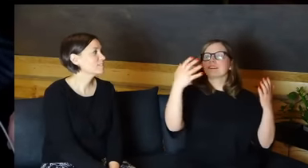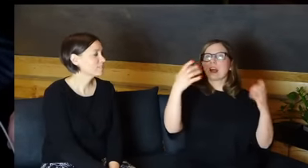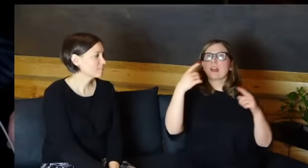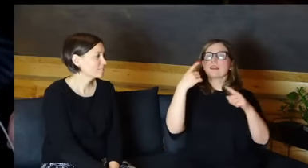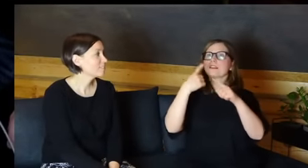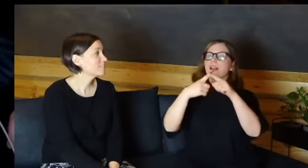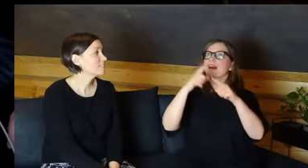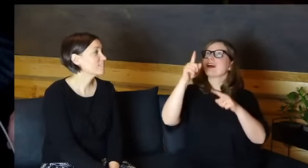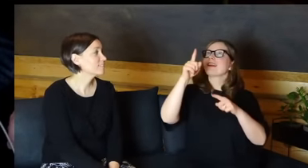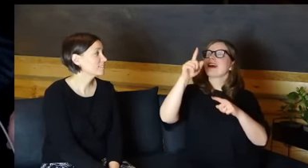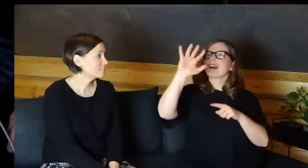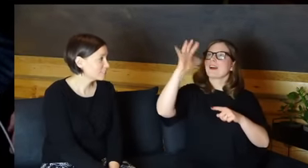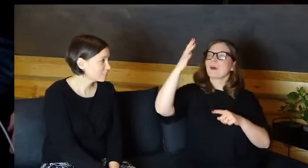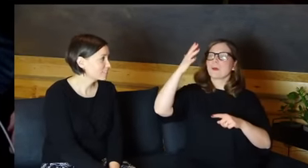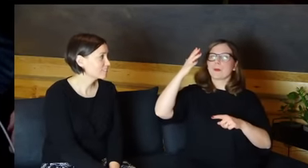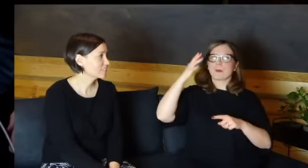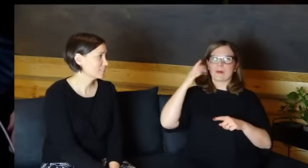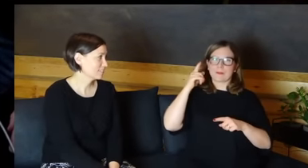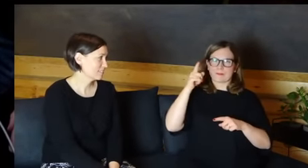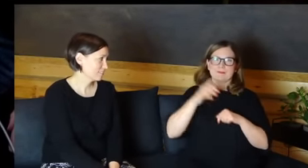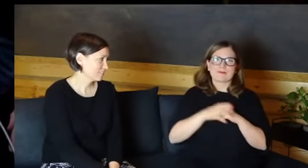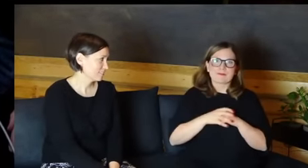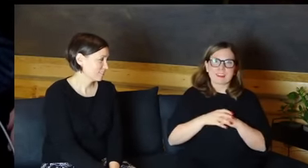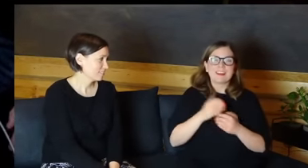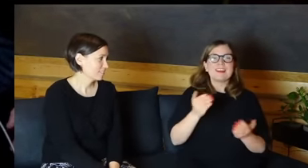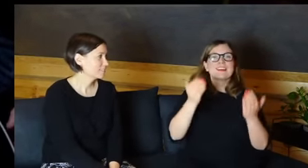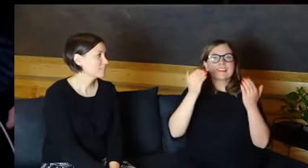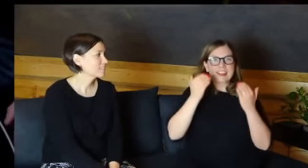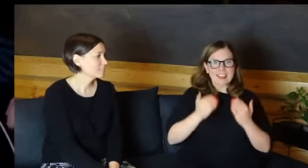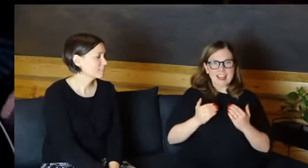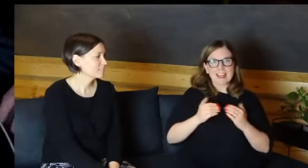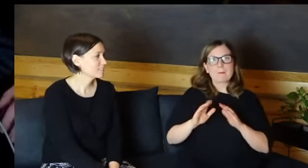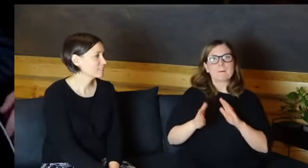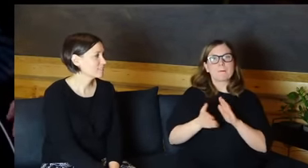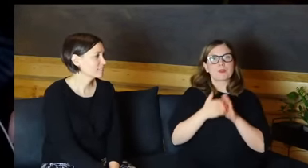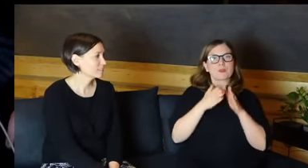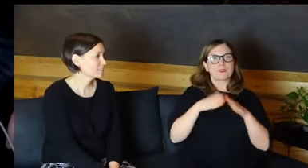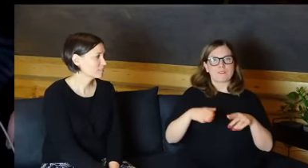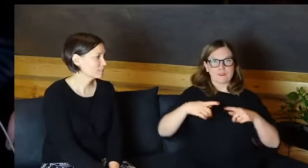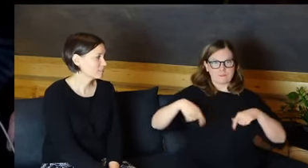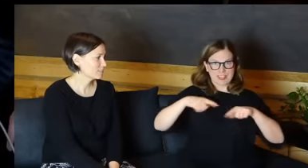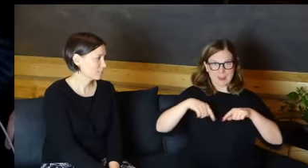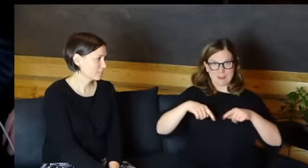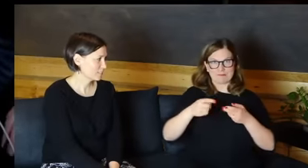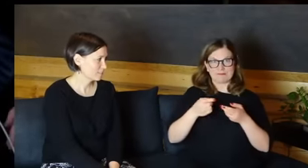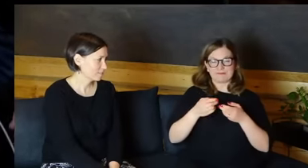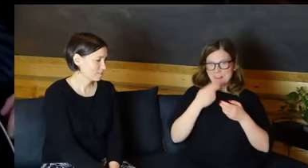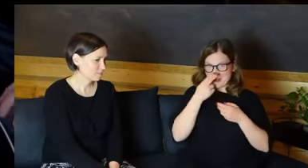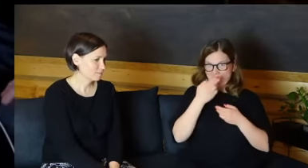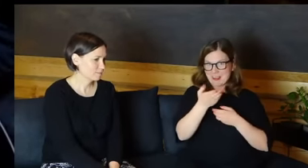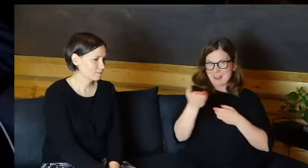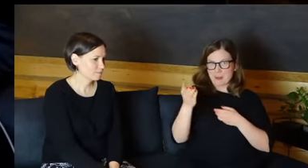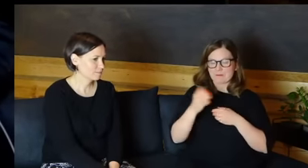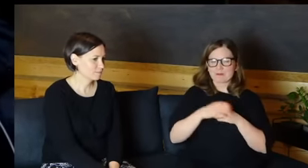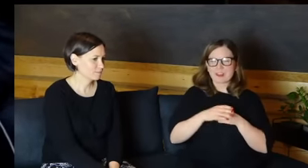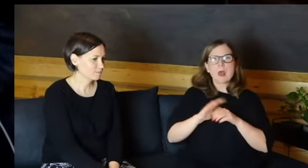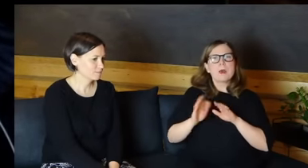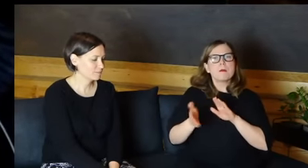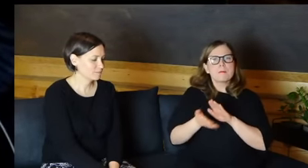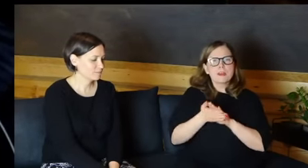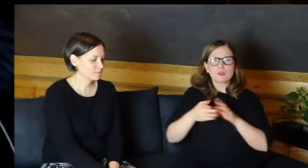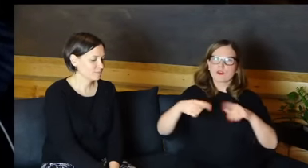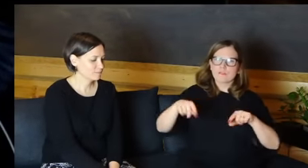Ja sitten sen jälkeen tulee perustava video. Eli Joosen laulun jälkeen lähtee perustava video, jossa näkyy